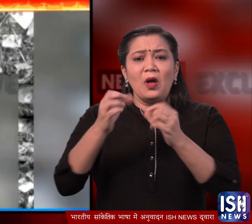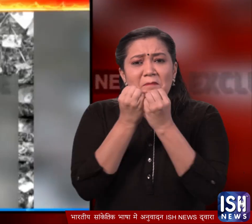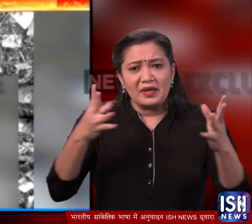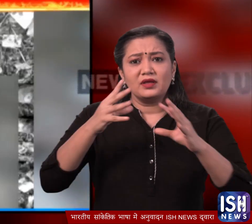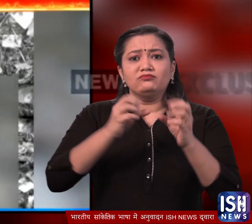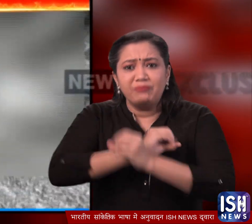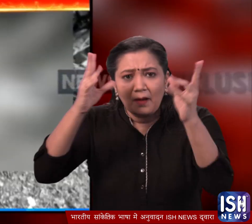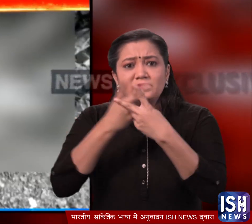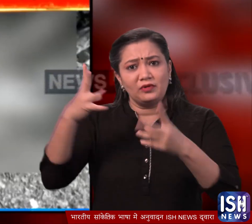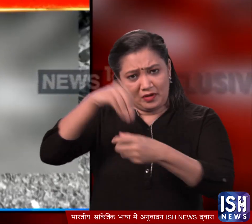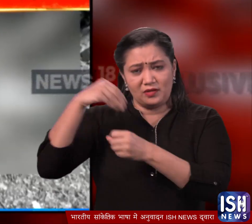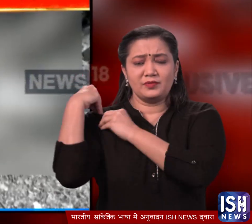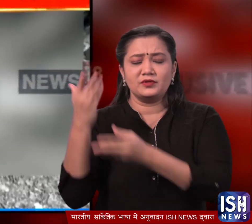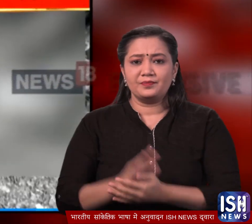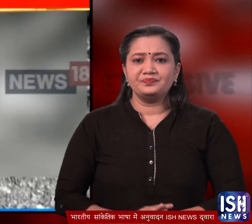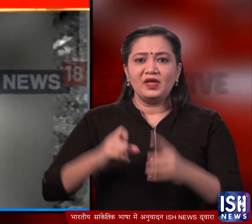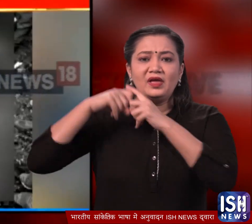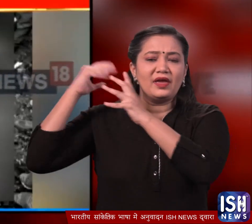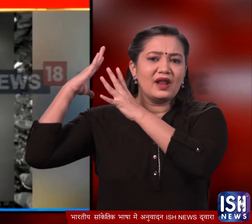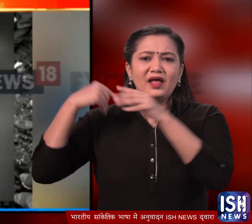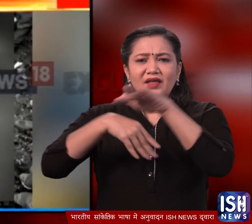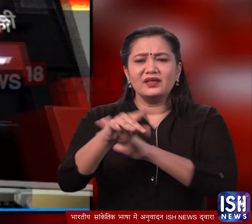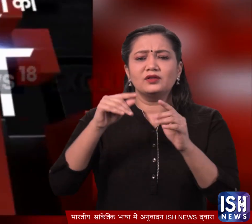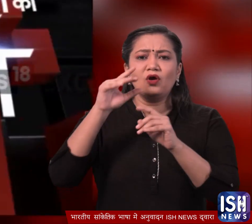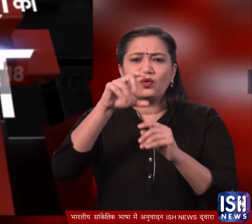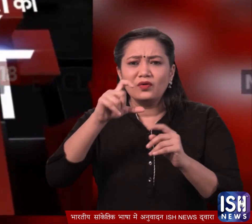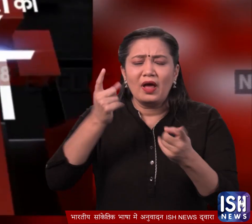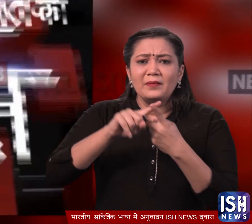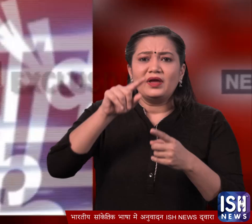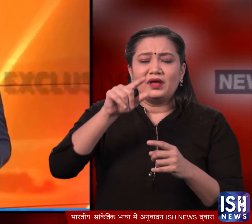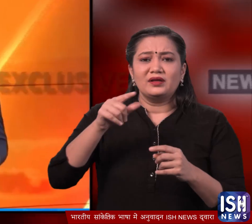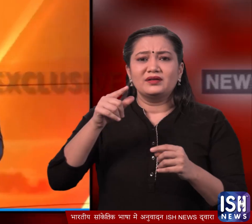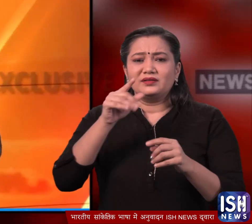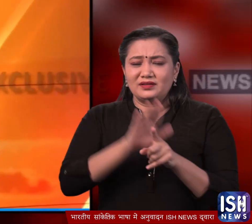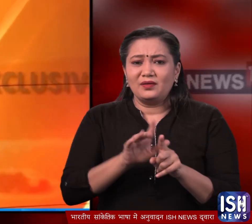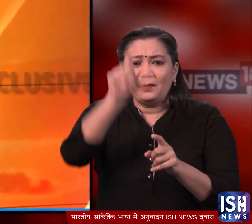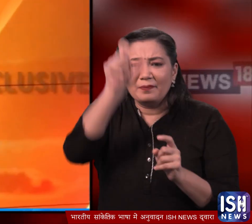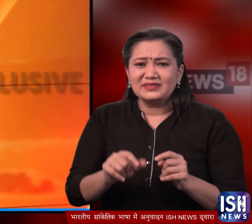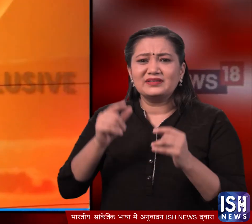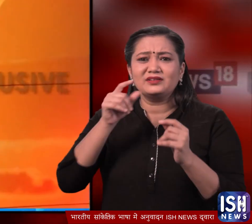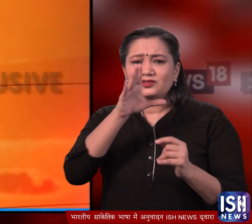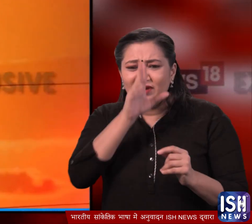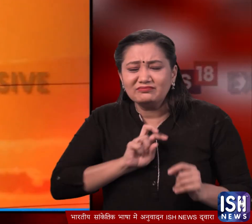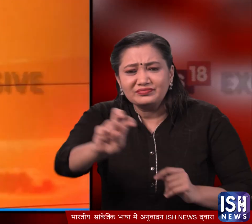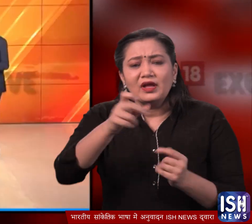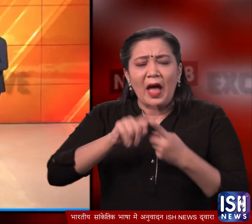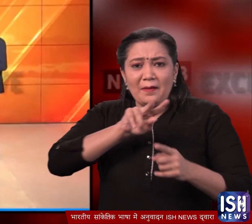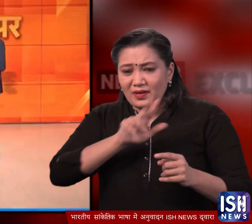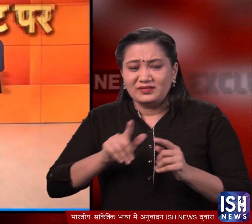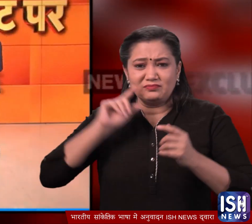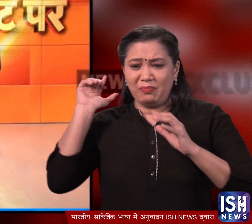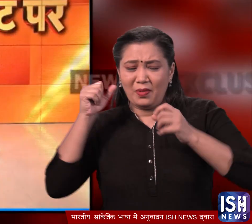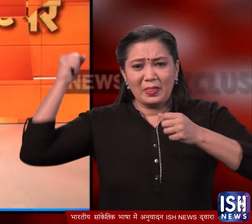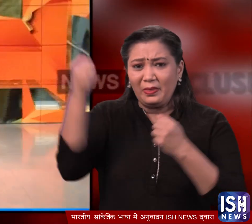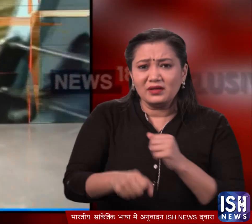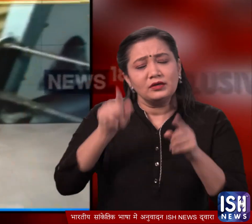के मुताबिक इस मुठभेड़ में जो आतंकी मारे गए वो कई आतंकी हमलों में शामिल रहे थे। केरल के कन्नूर में एक यात्री को लात मारने के आरोपी पुलिस